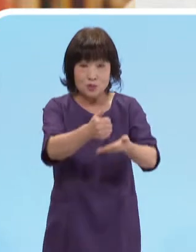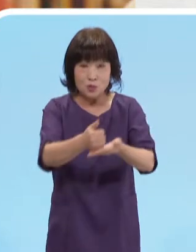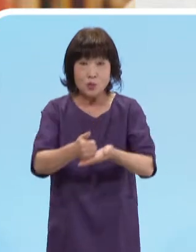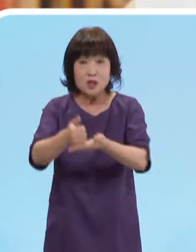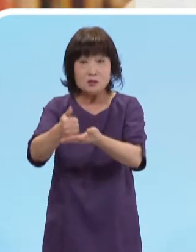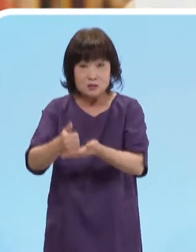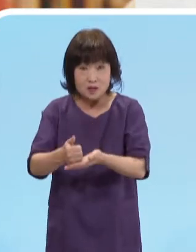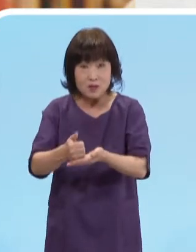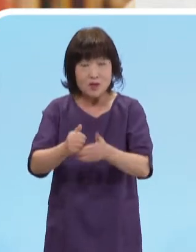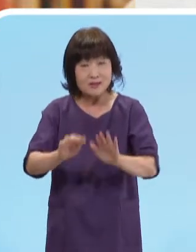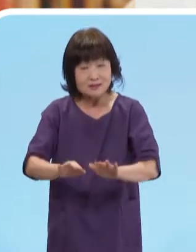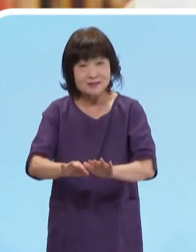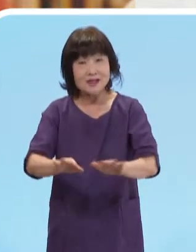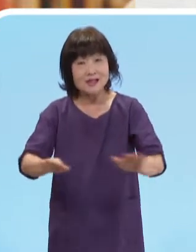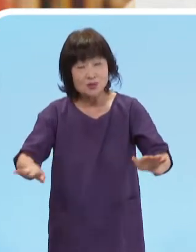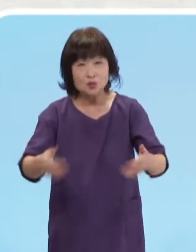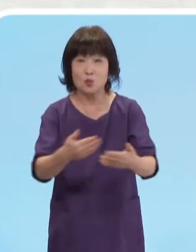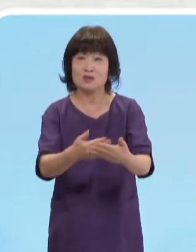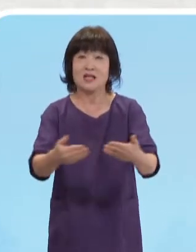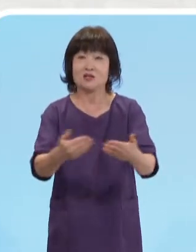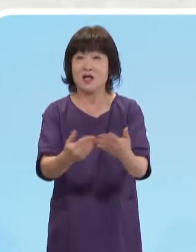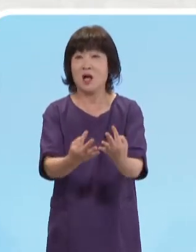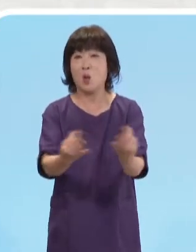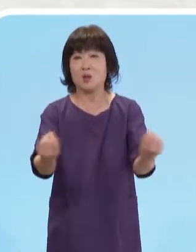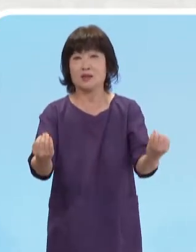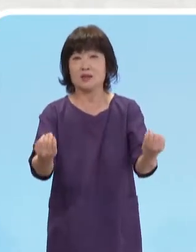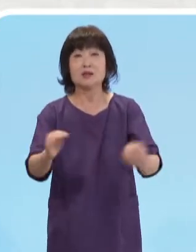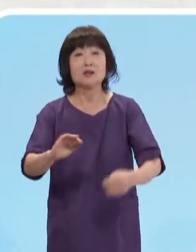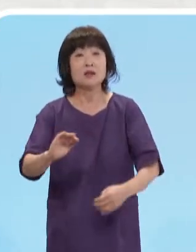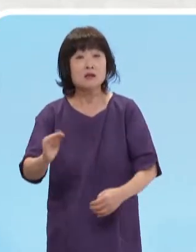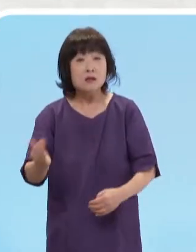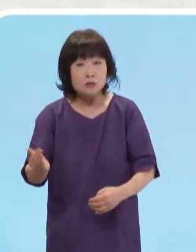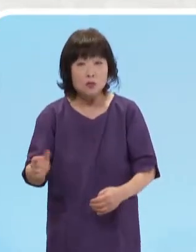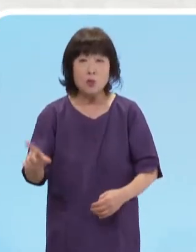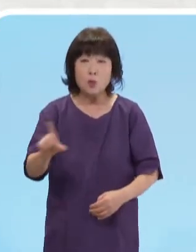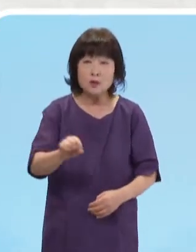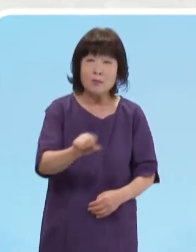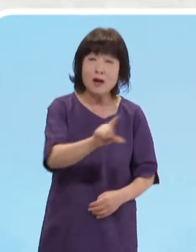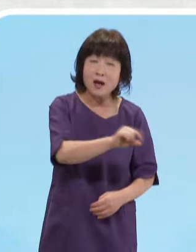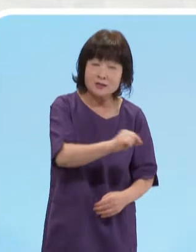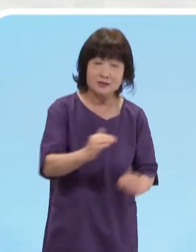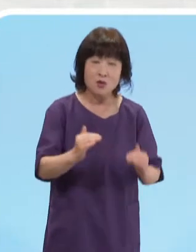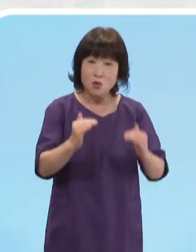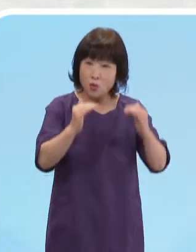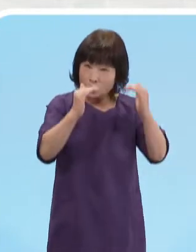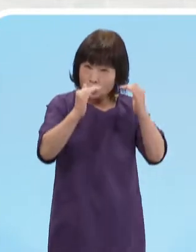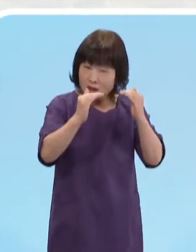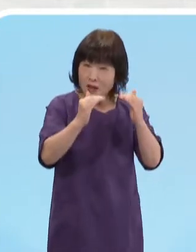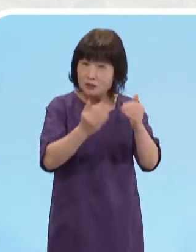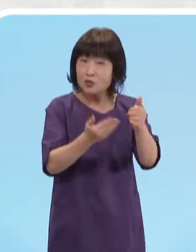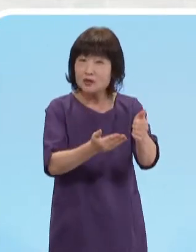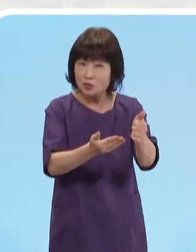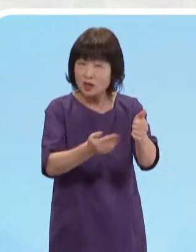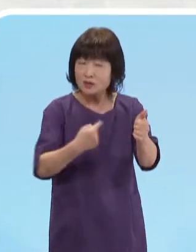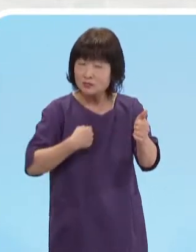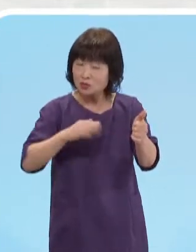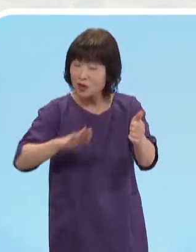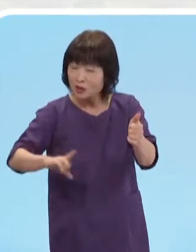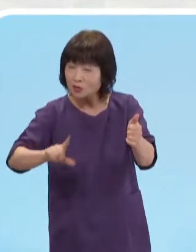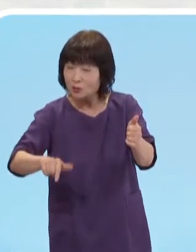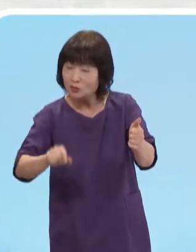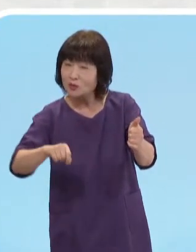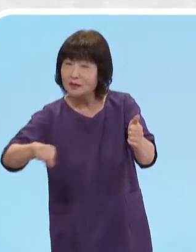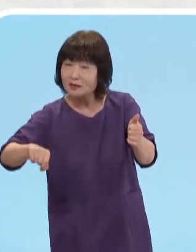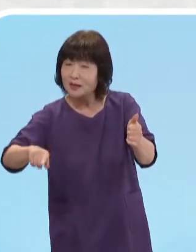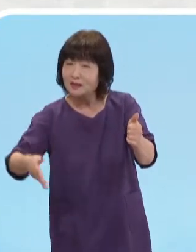お客さんは小さいお子さんの絵が多いんですが、中には大人になってから幼い頃に描いた絵をぬいぐるみにし